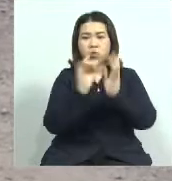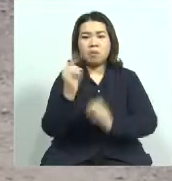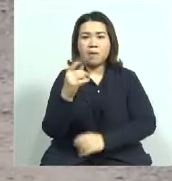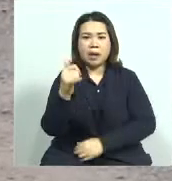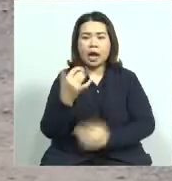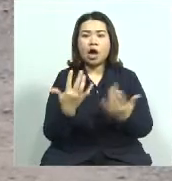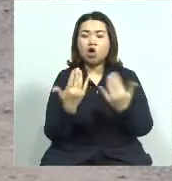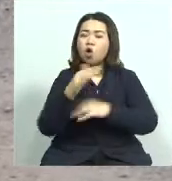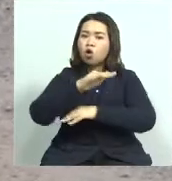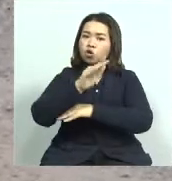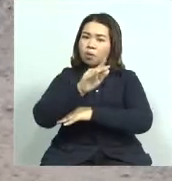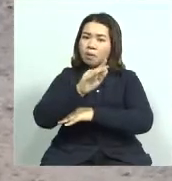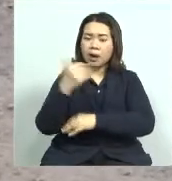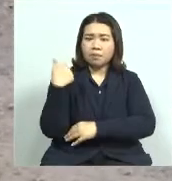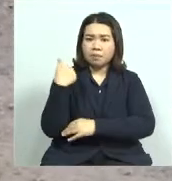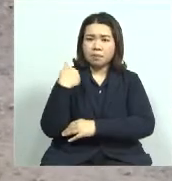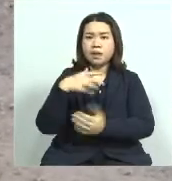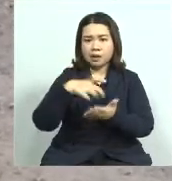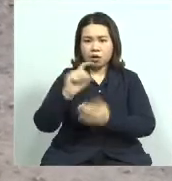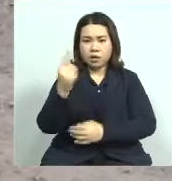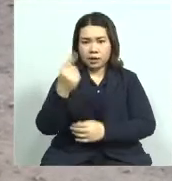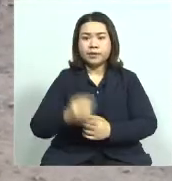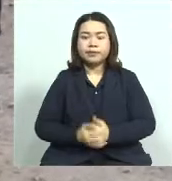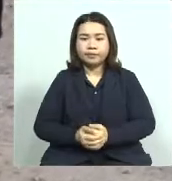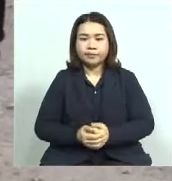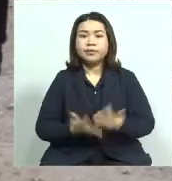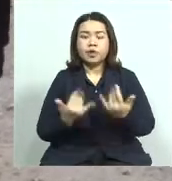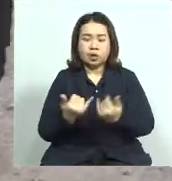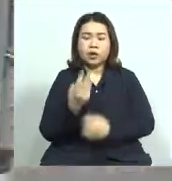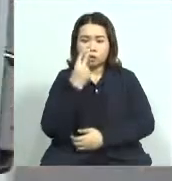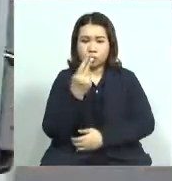ไรทีมข่าว NBT นครศรีธรรมราชจะรายงานให้ทราบอีกครั้งช่วงนี้กลับไปทางสถานีค่ะ